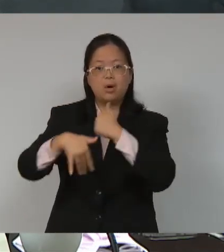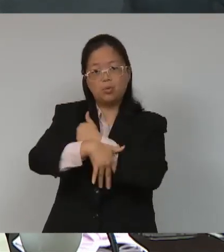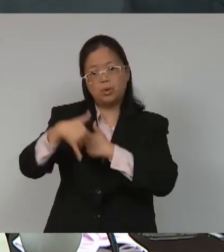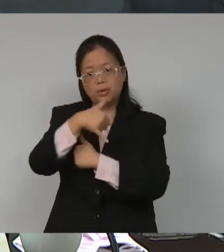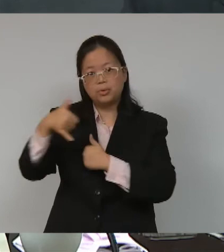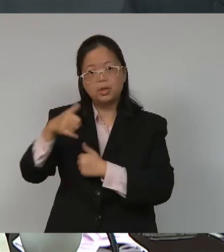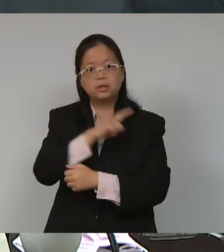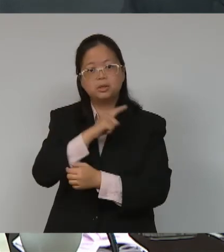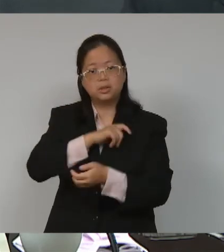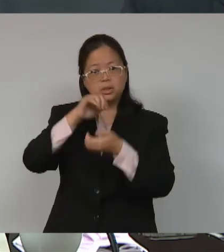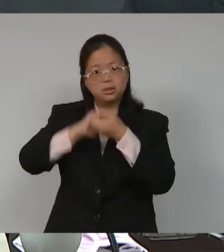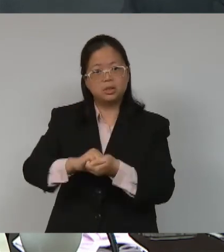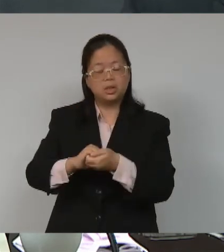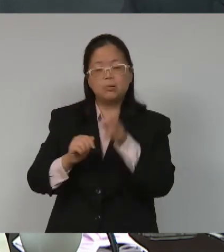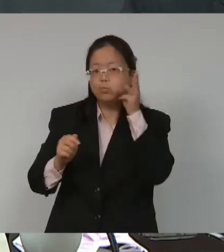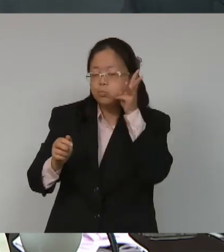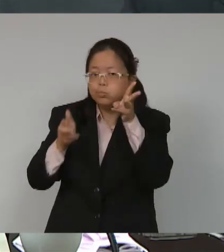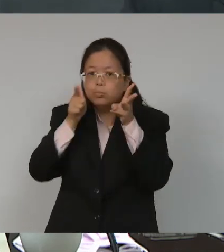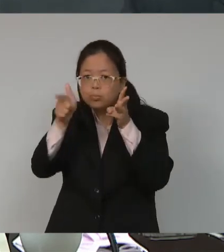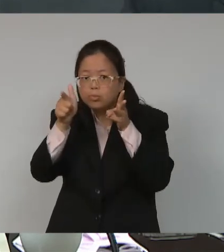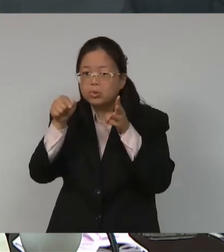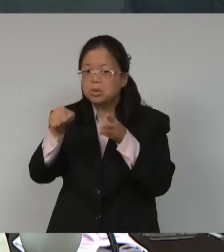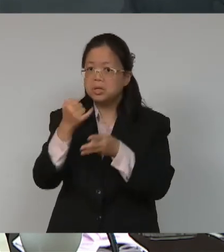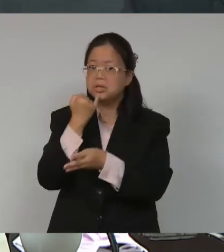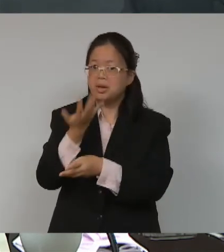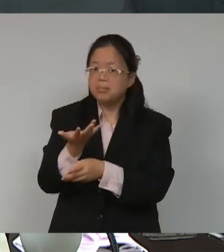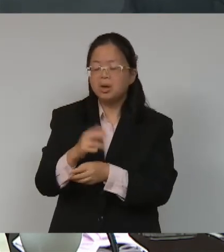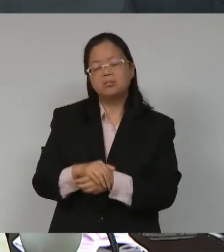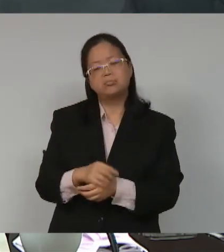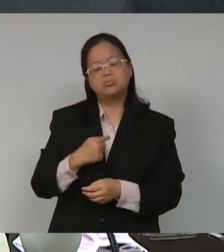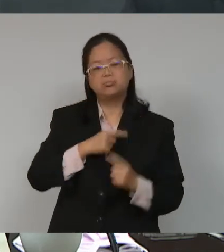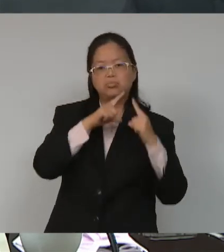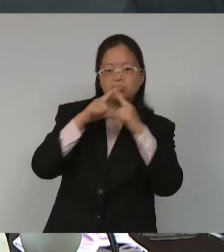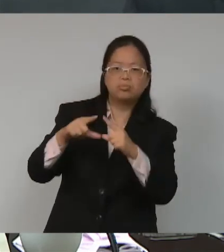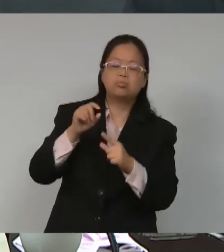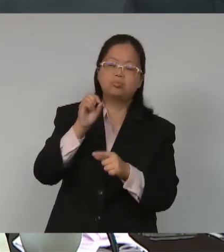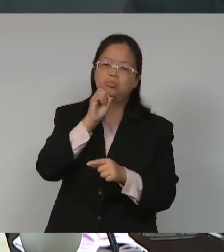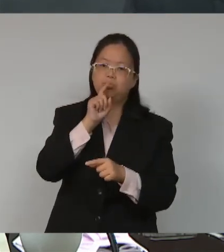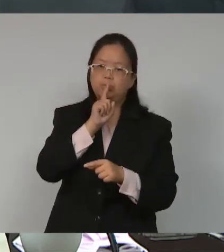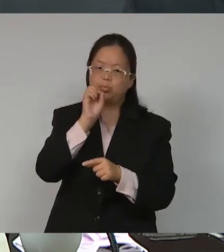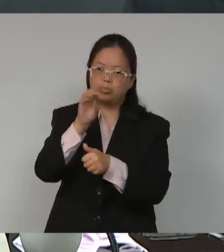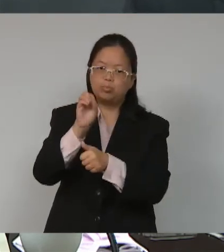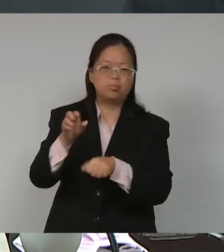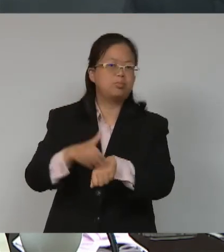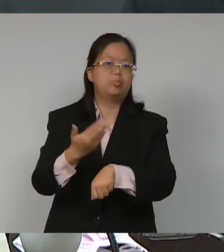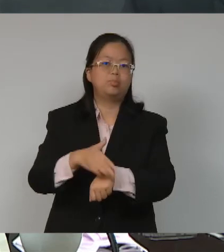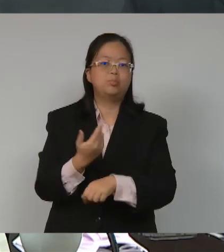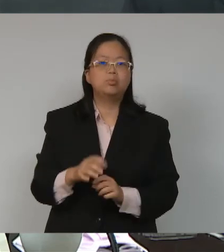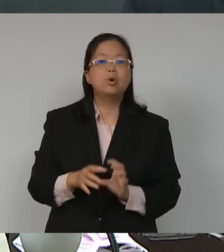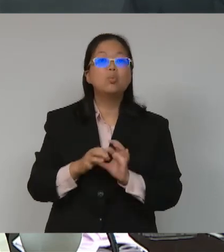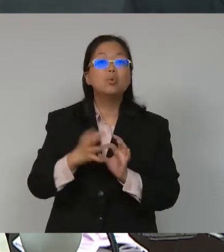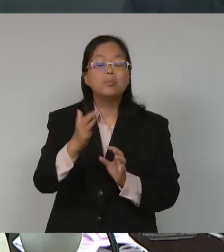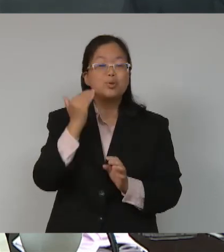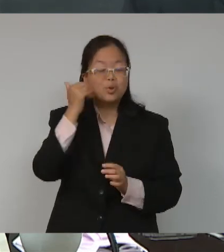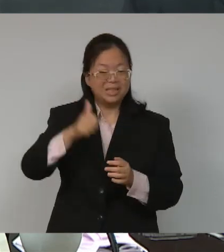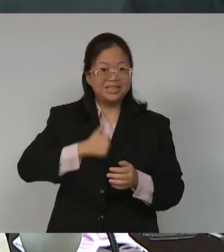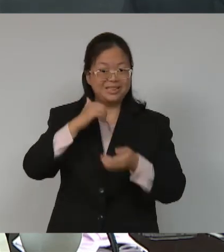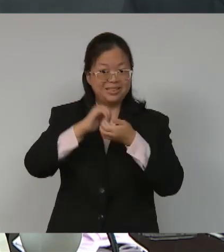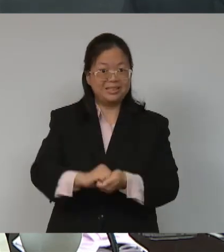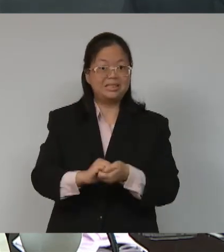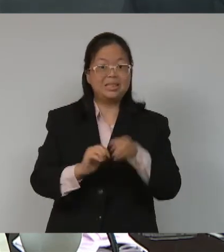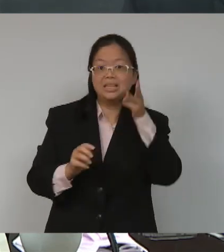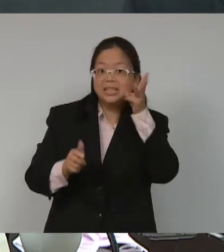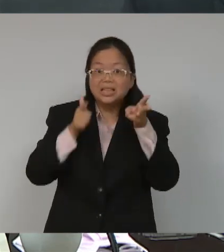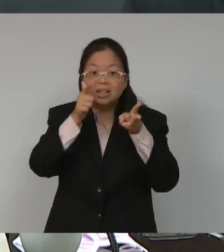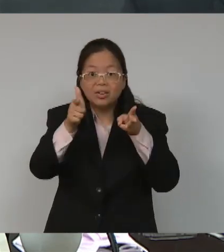3到6个月？好，我想我们的回应是针对这个问题，那我们答案是不会的，因为立法委员如果真的定3到6个月，反而让